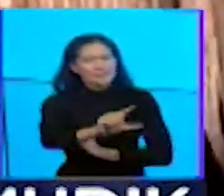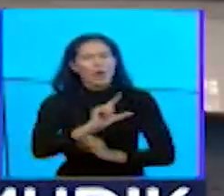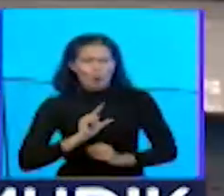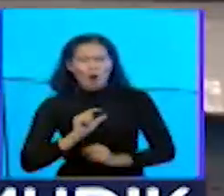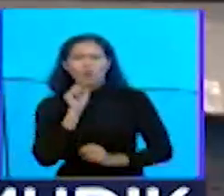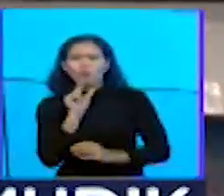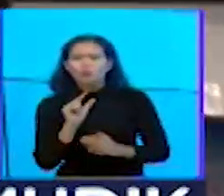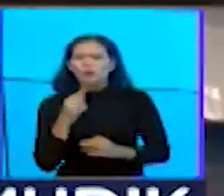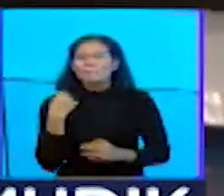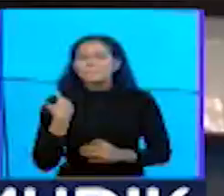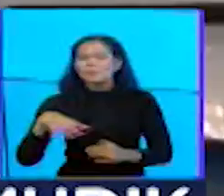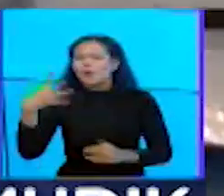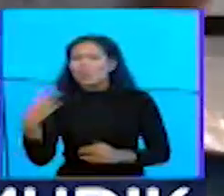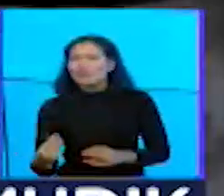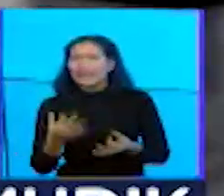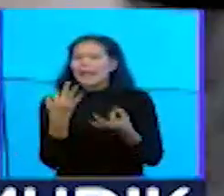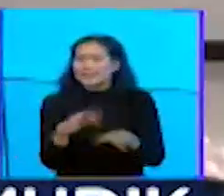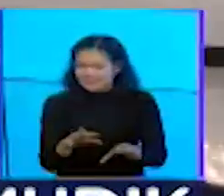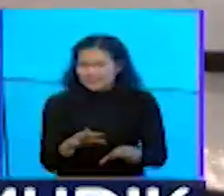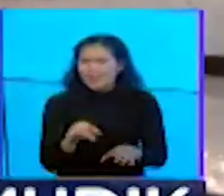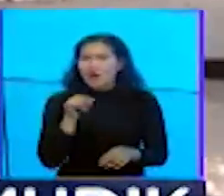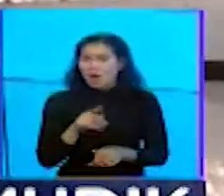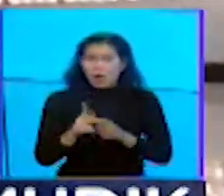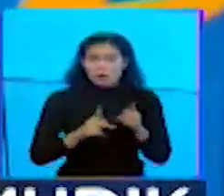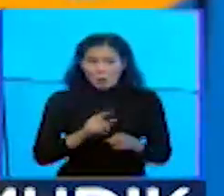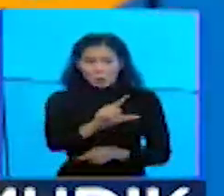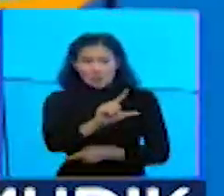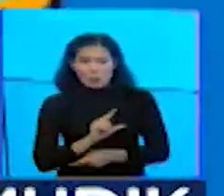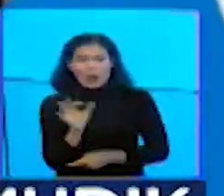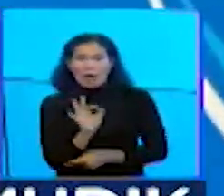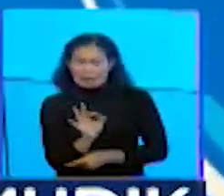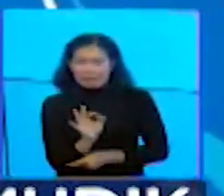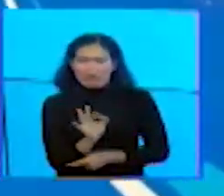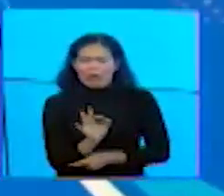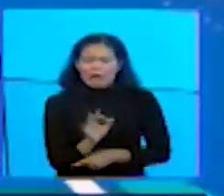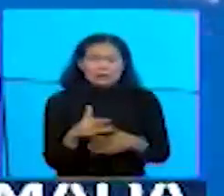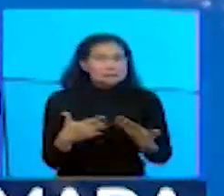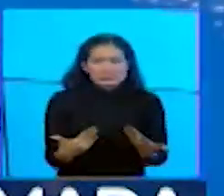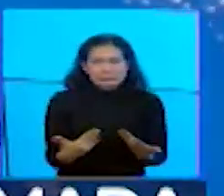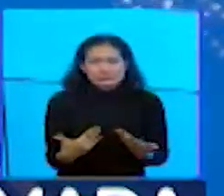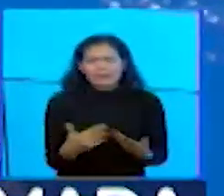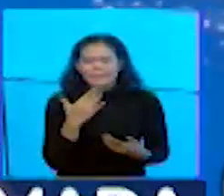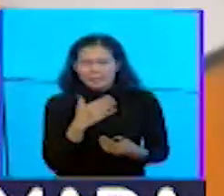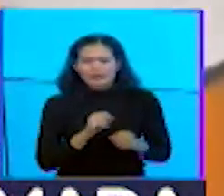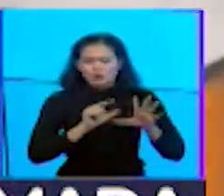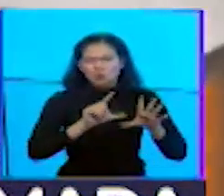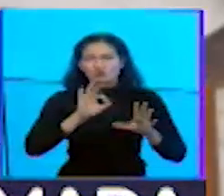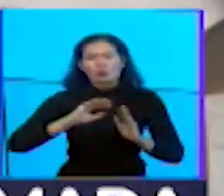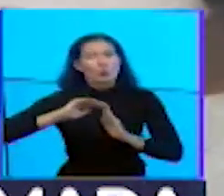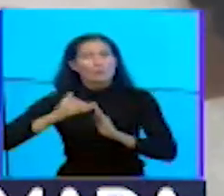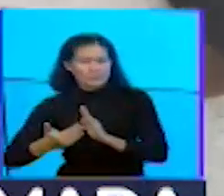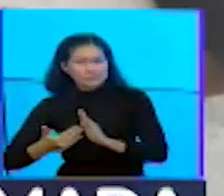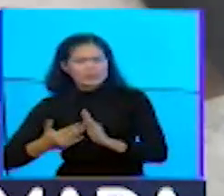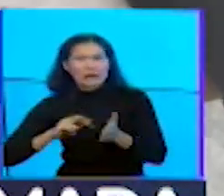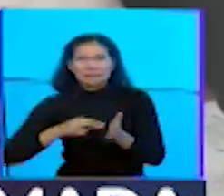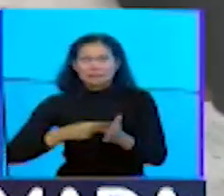gratis. Pemberlakuan larangan mudik memaksa pengelola bis mengadakan 70 armada, sehingga sopir, kernet, dan karyawan tidak